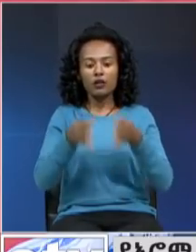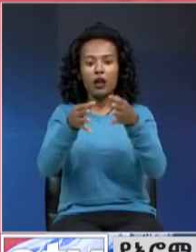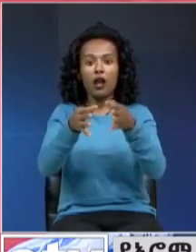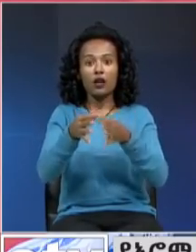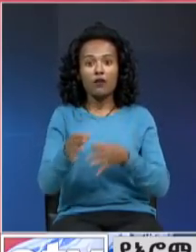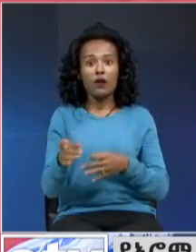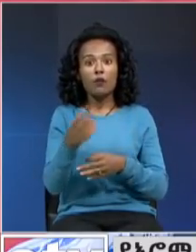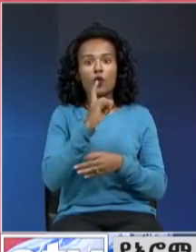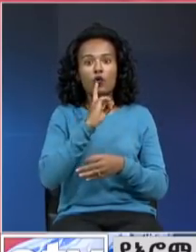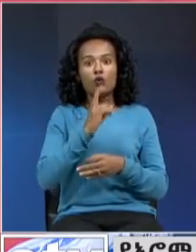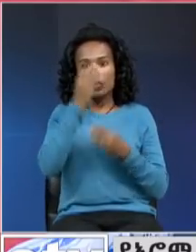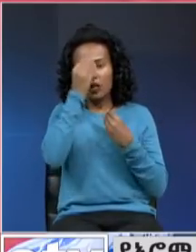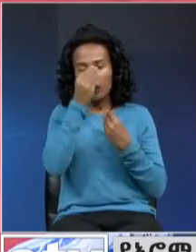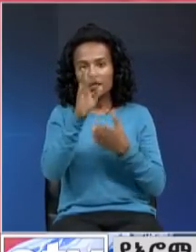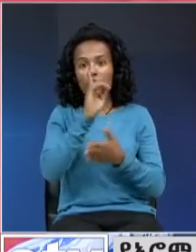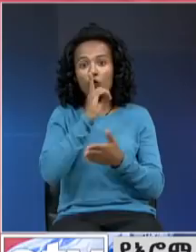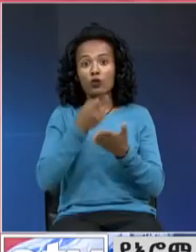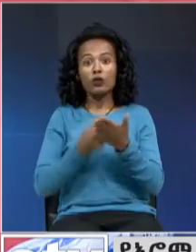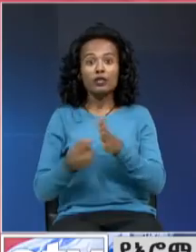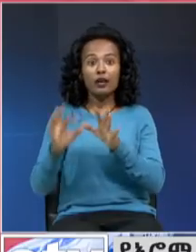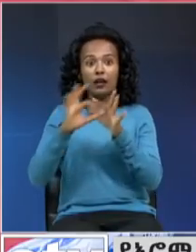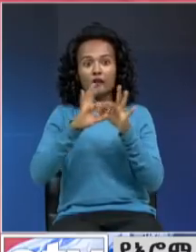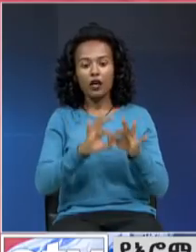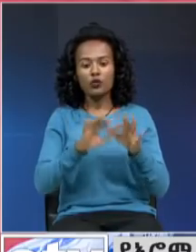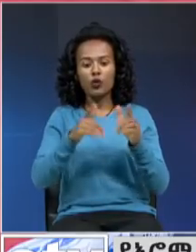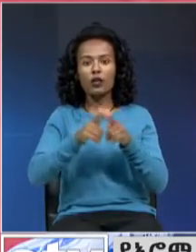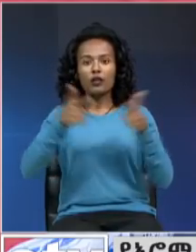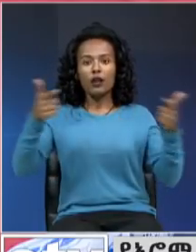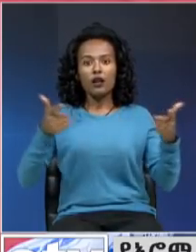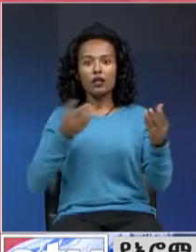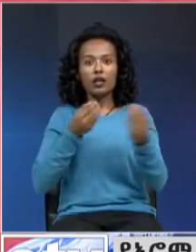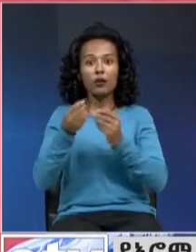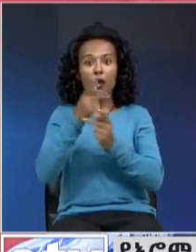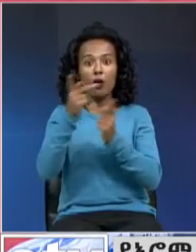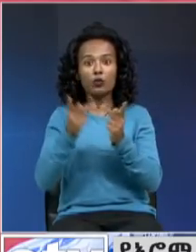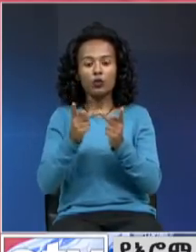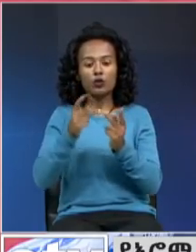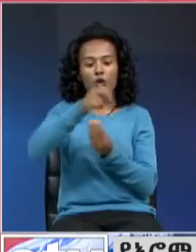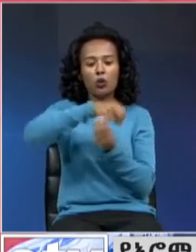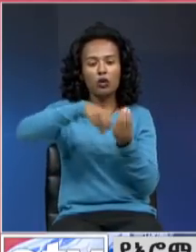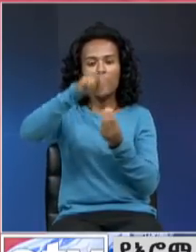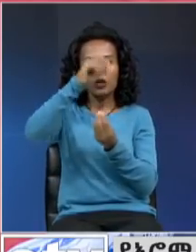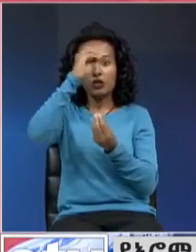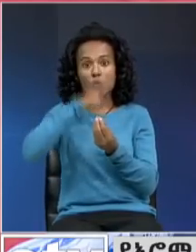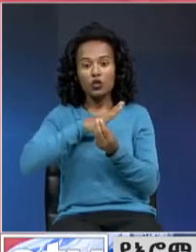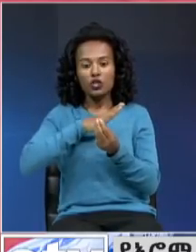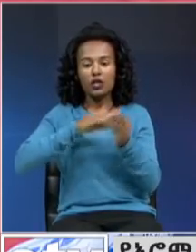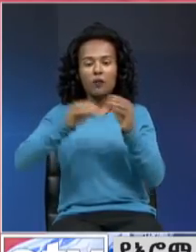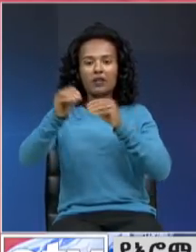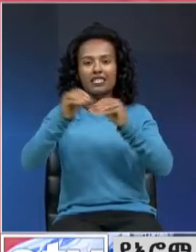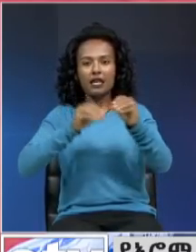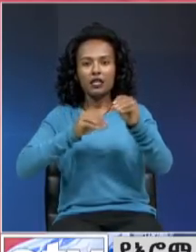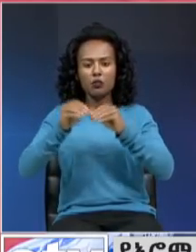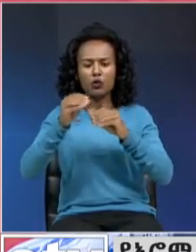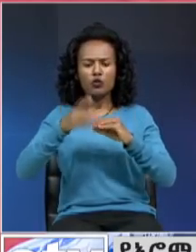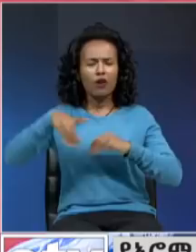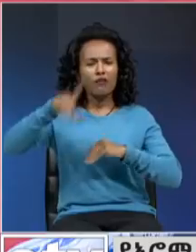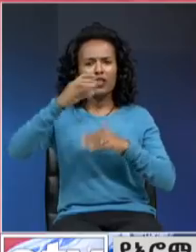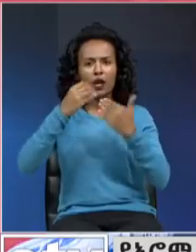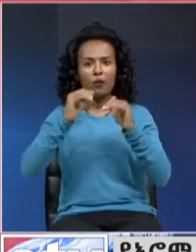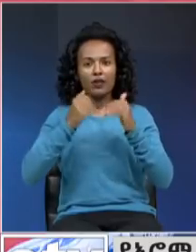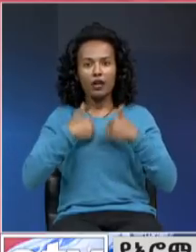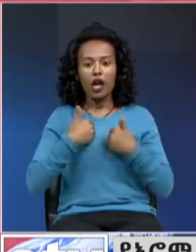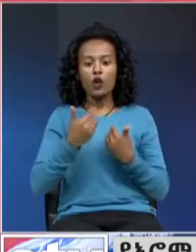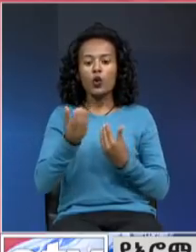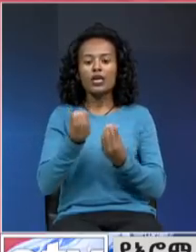መሆኑን ለማሳወቅ ነው ማለት ነው። ከዚህ ጋር ተያይዞ ትላልቅ የገበያ ስፍራዎች ከወረዳ ወረዳ ሰዎች የሚንቀሳቀሱባቸው ከፍተኛ መጠን ያለው